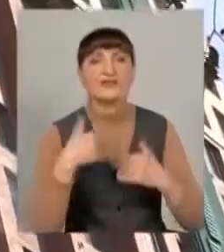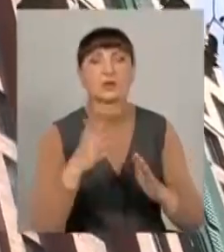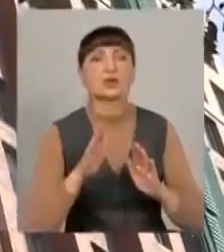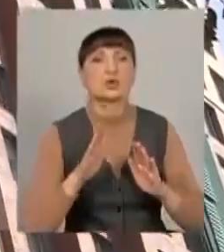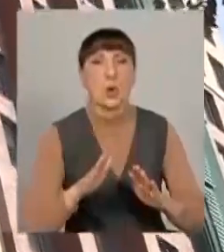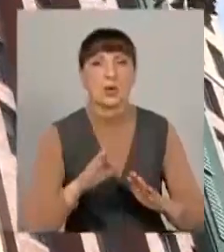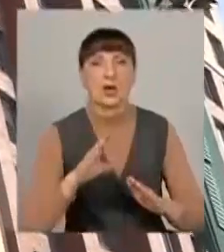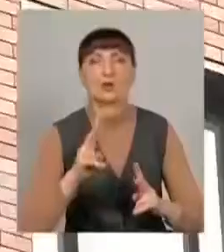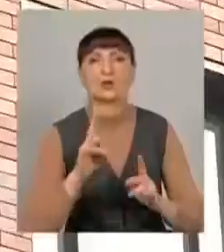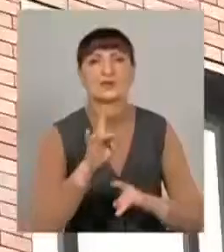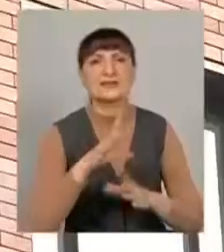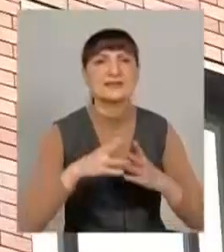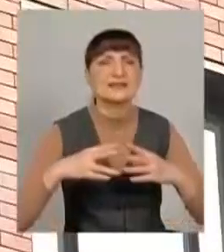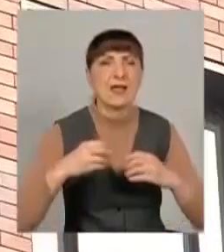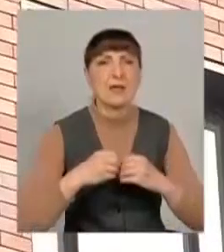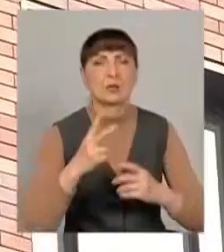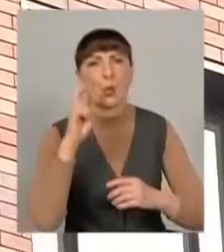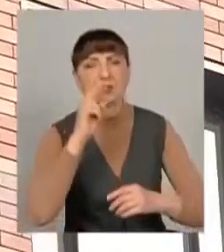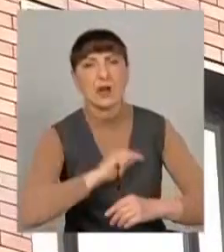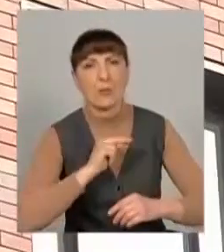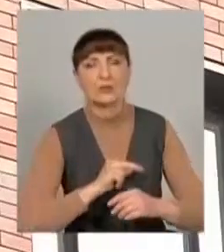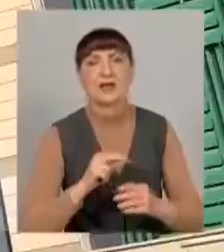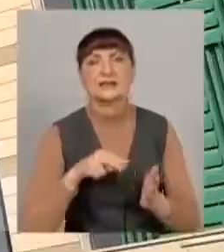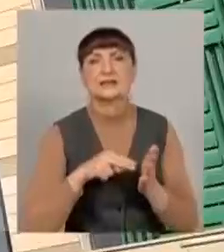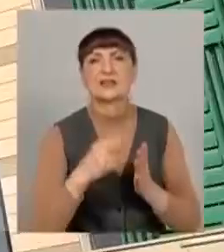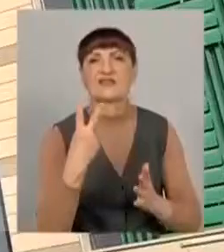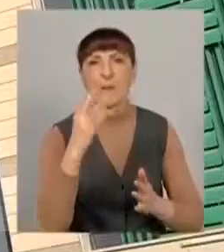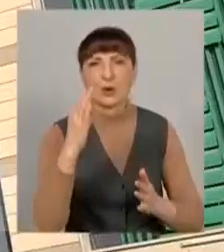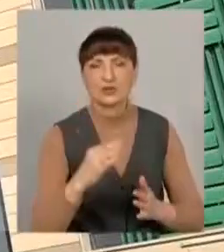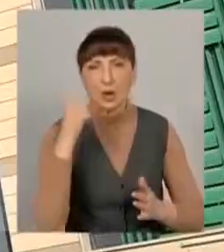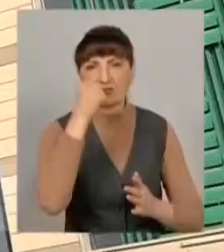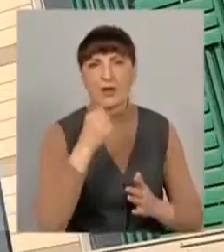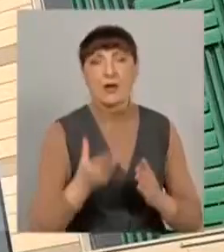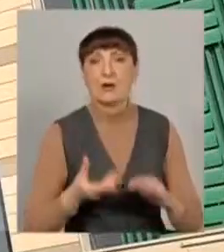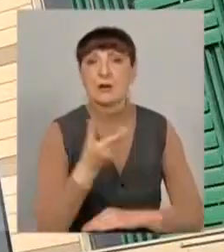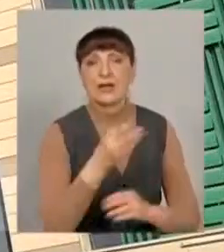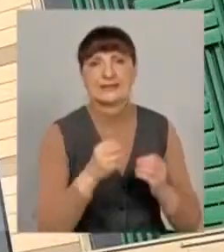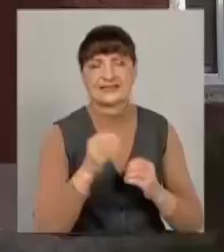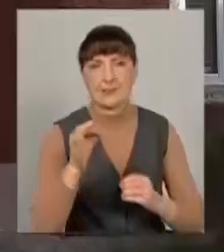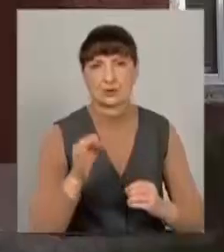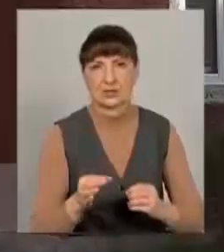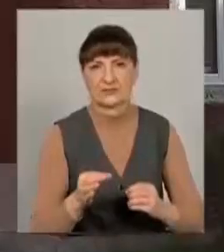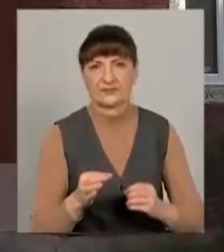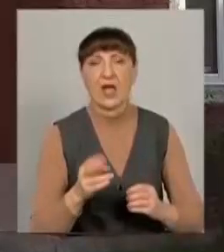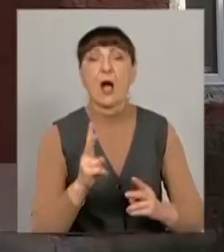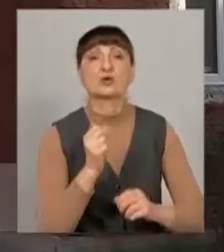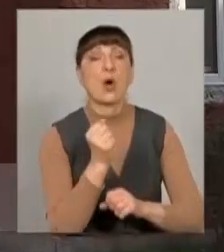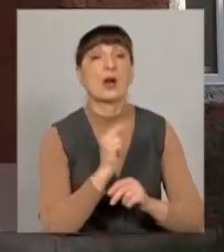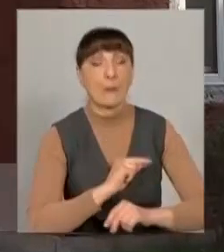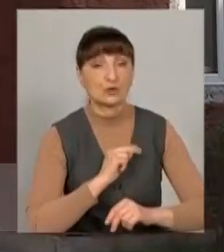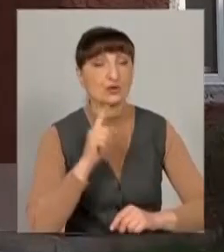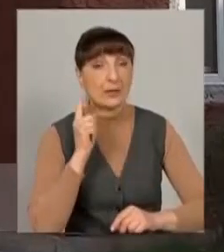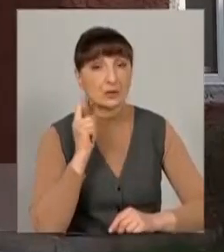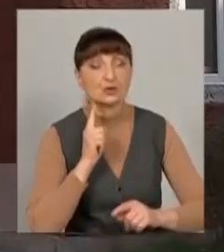исключительно социально уязвимым семьям по ставке 2% годовых при первоначальном взносе от 10%. А для работающей